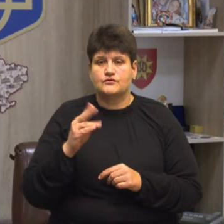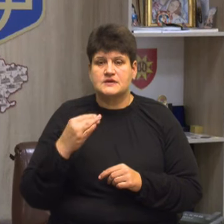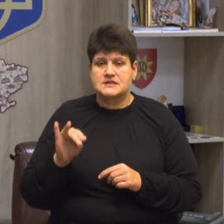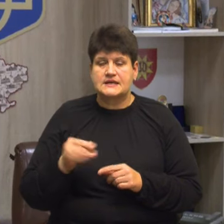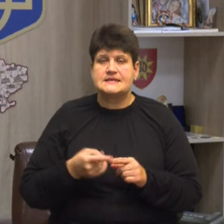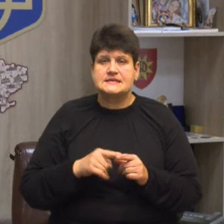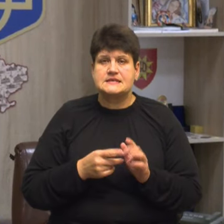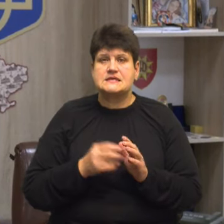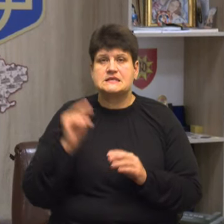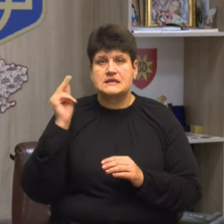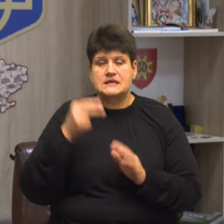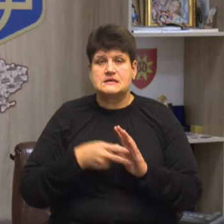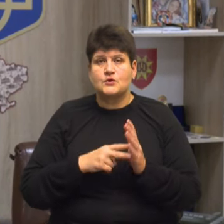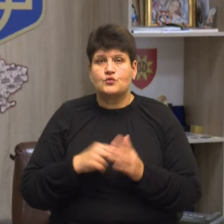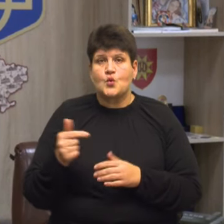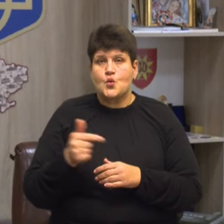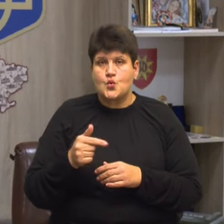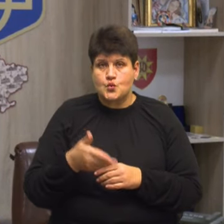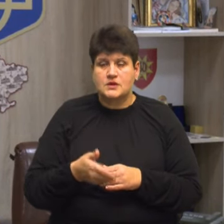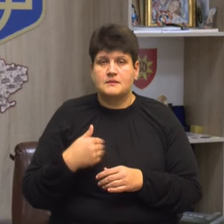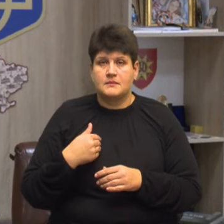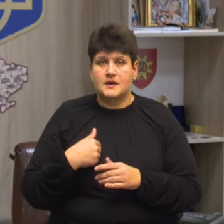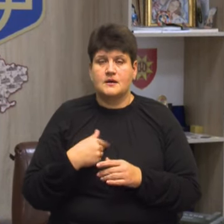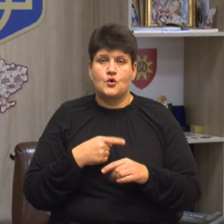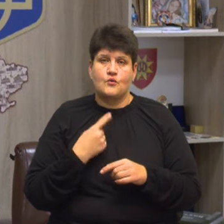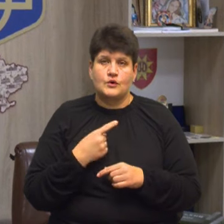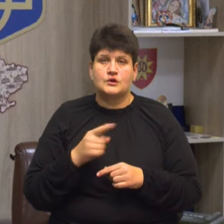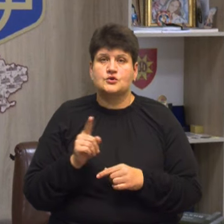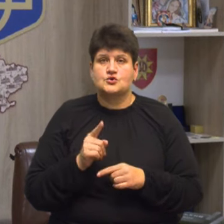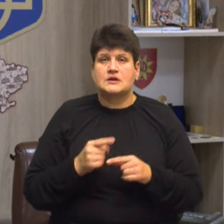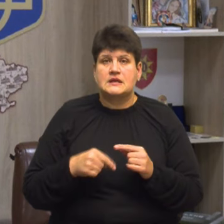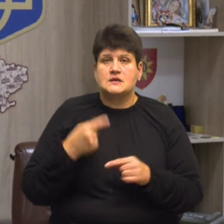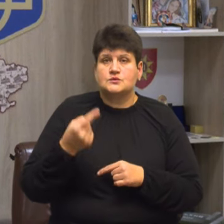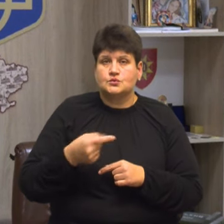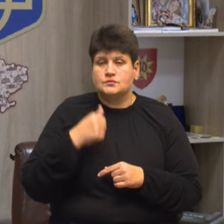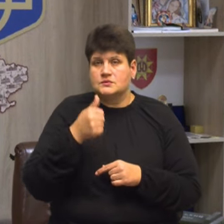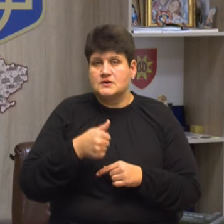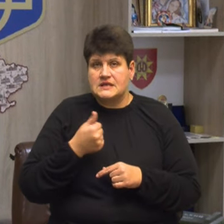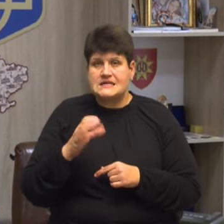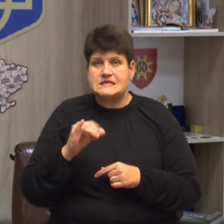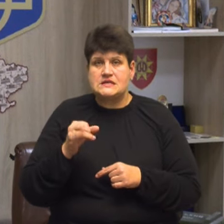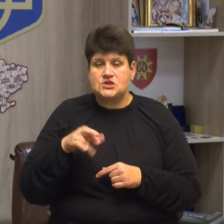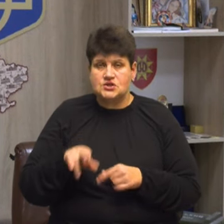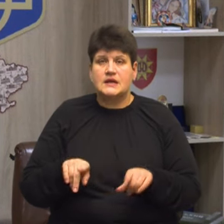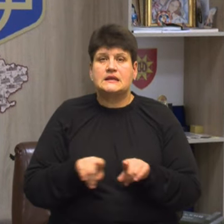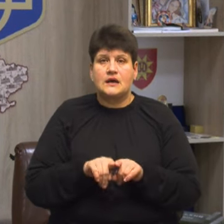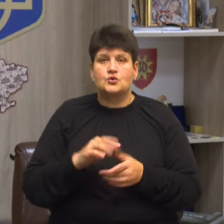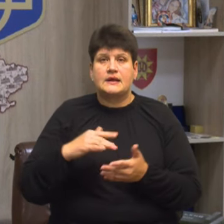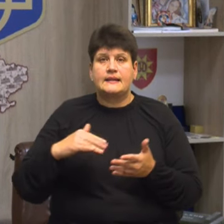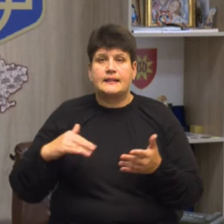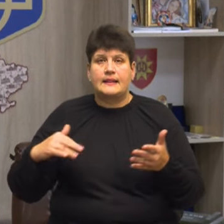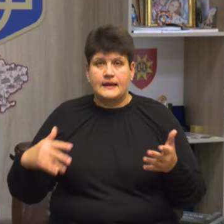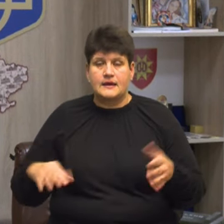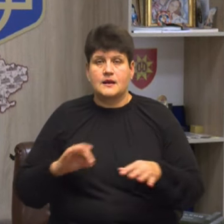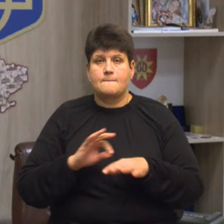заплановані ще і в грудні, і ми, відповідно, проговорювали, щоб з наступного року, з січня також і далі, відповідно,